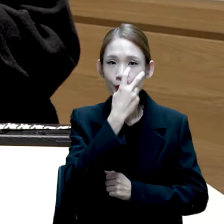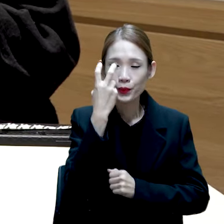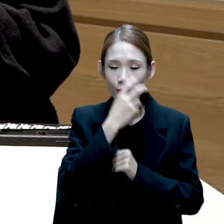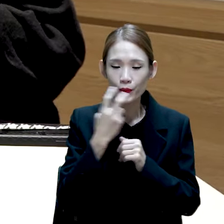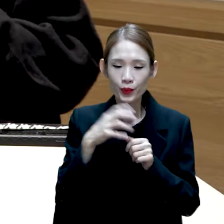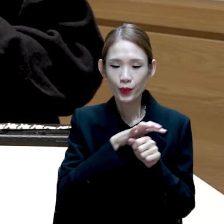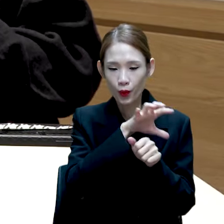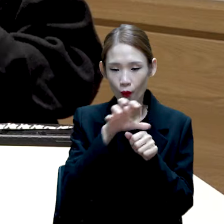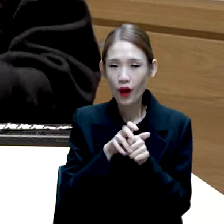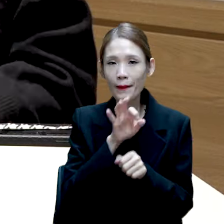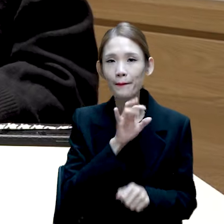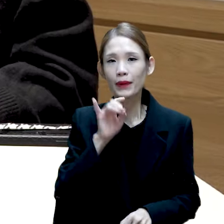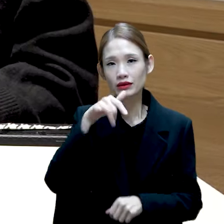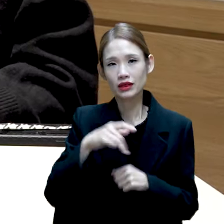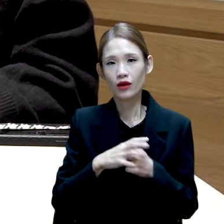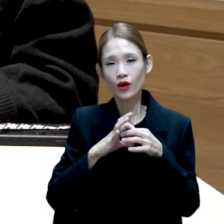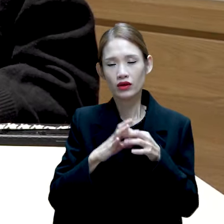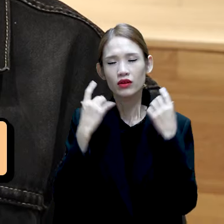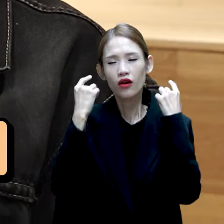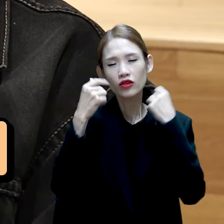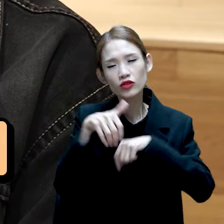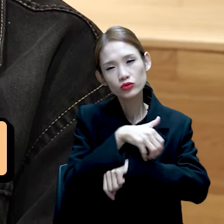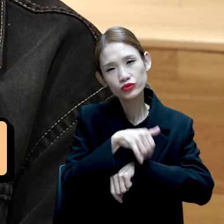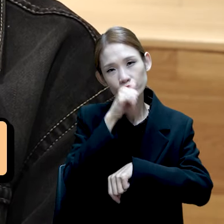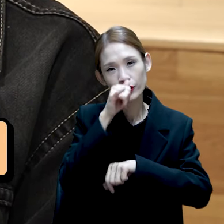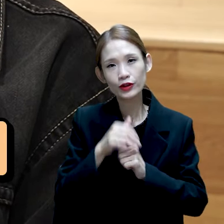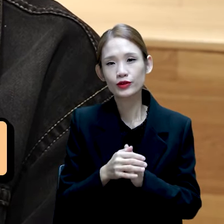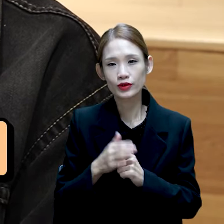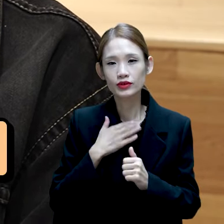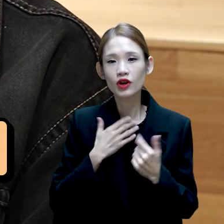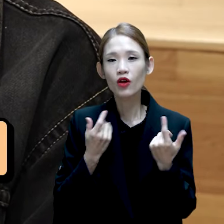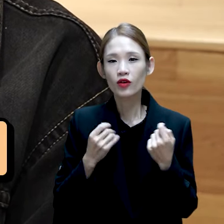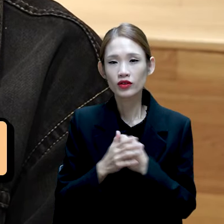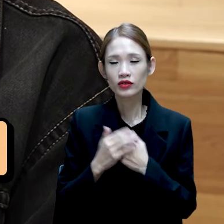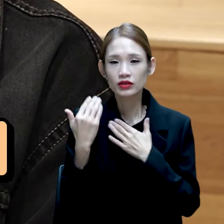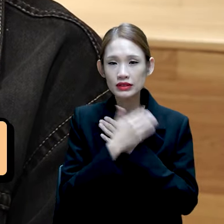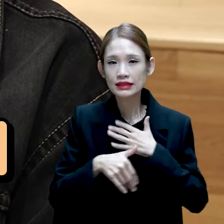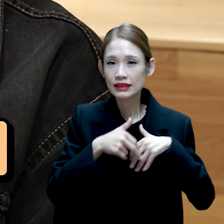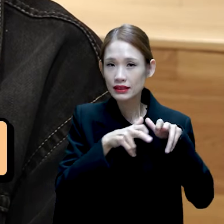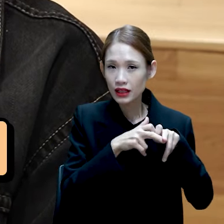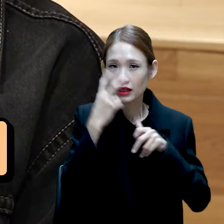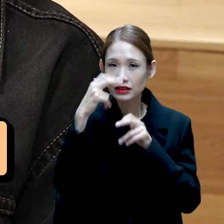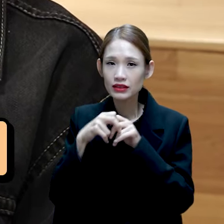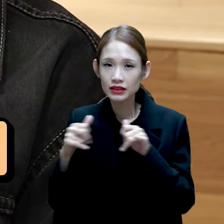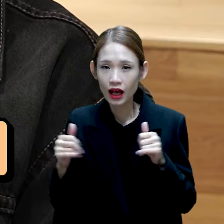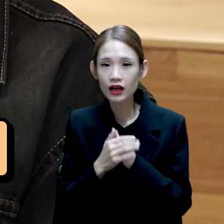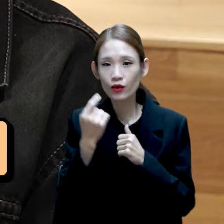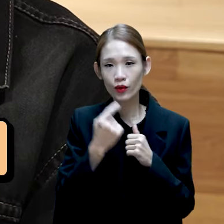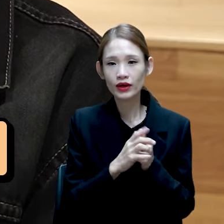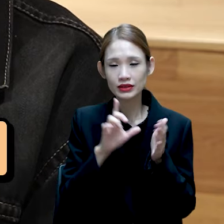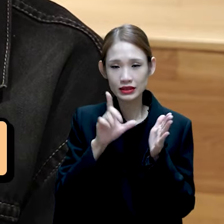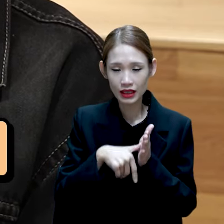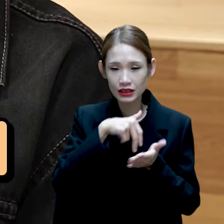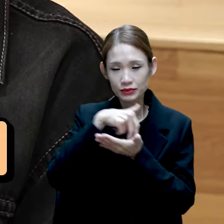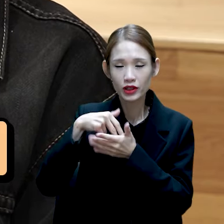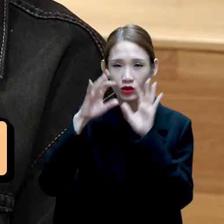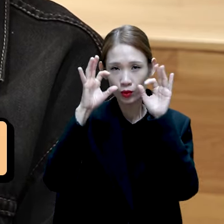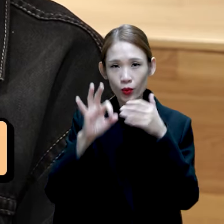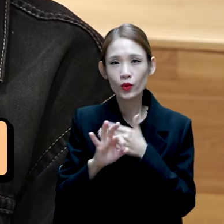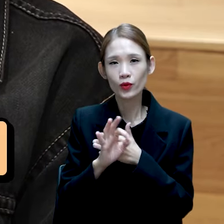관련돼서는 여전히 불편하다라는 점을 많이 좀 느껴요. 아, 그리고 저희가 오늘은 지체장애인이랑 시각장애인이 왔으니까 그 관점에서 얘기를 많이 하게